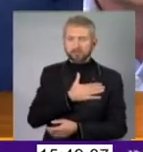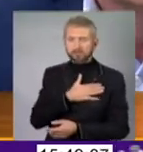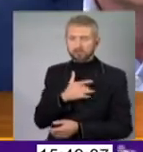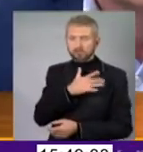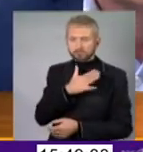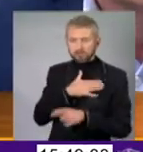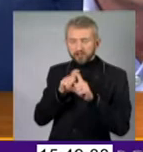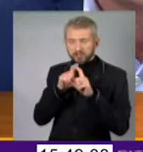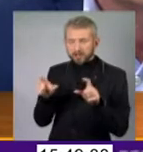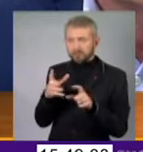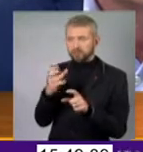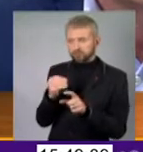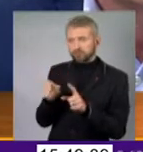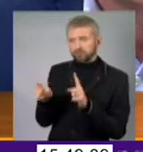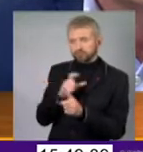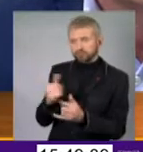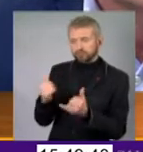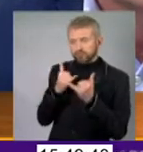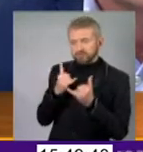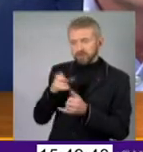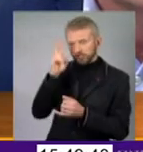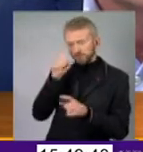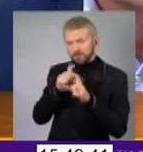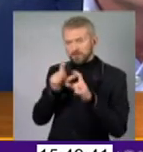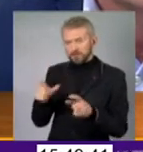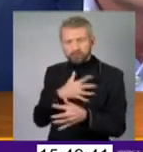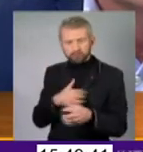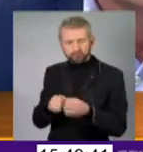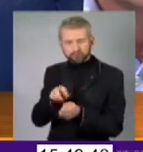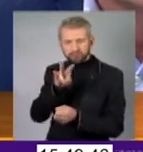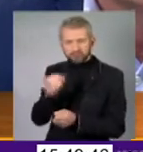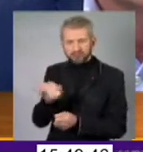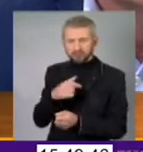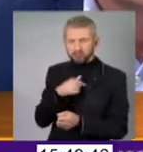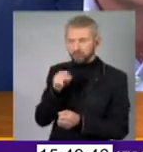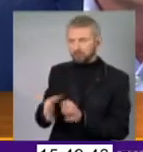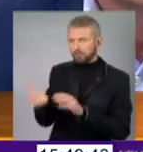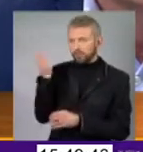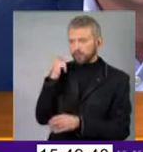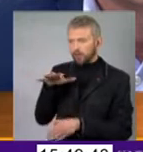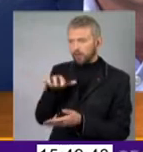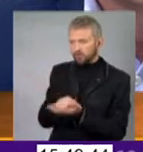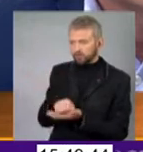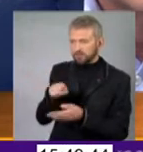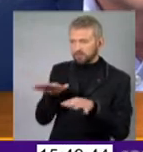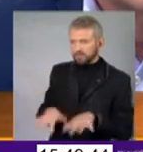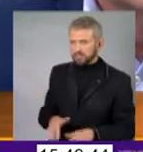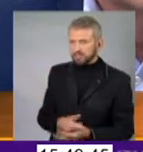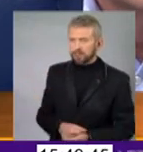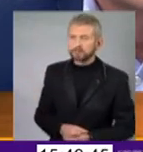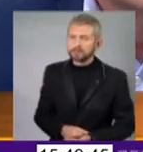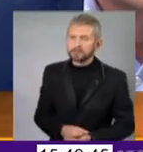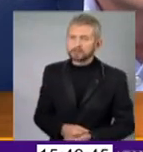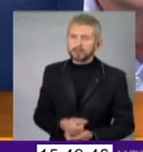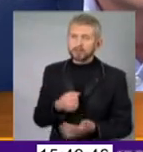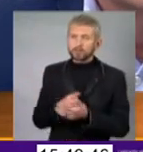приватники ще якимось чином реагують, державні заклади починають говорити про те, що ні, все ж таки вони тут вже досить довго займають це місце. Чи